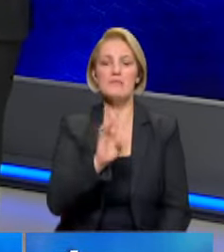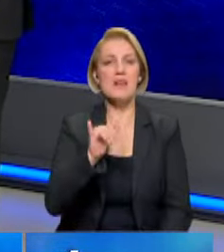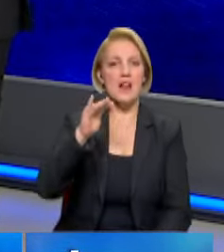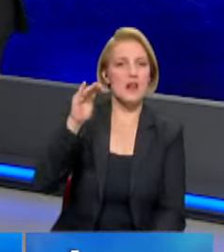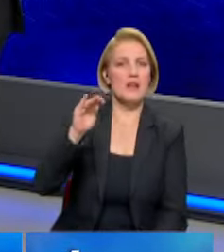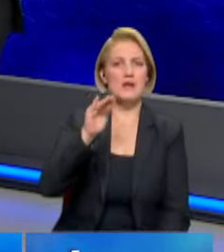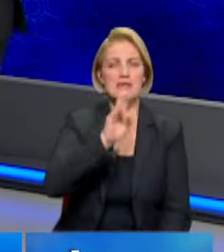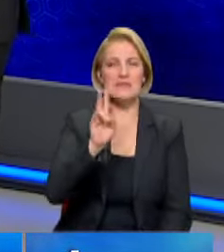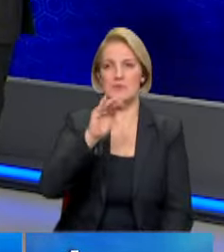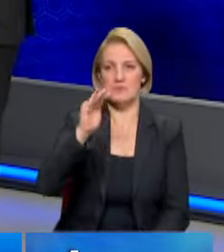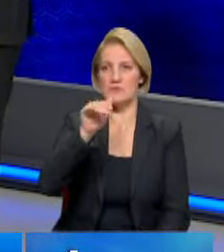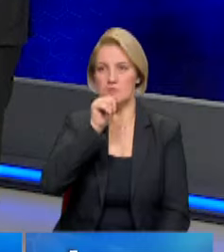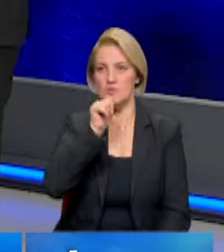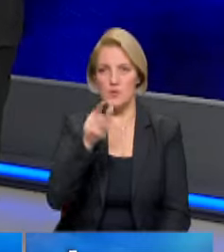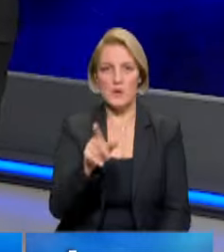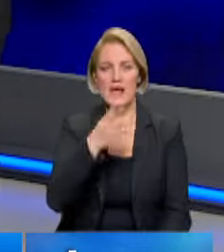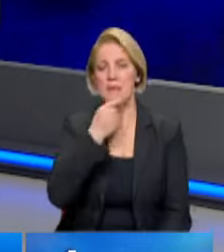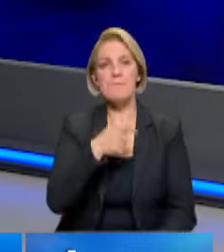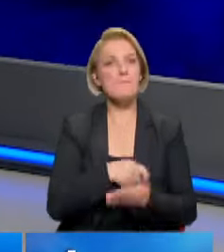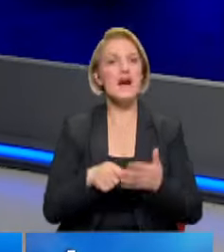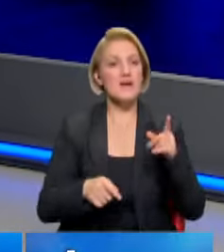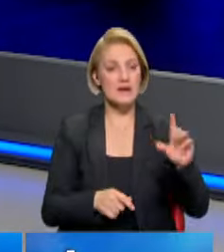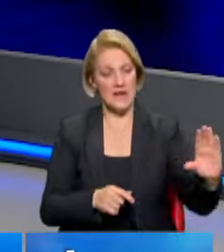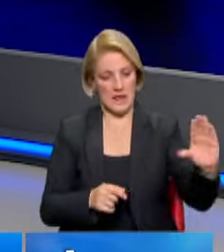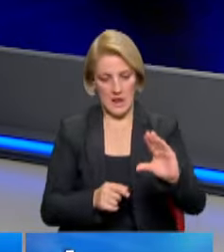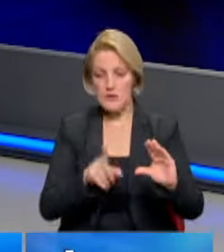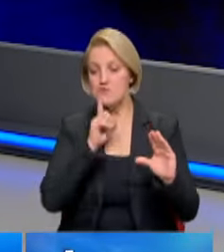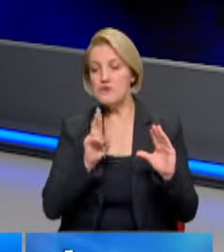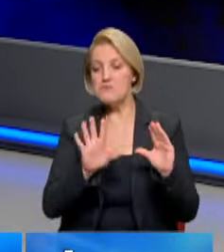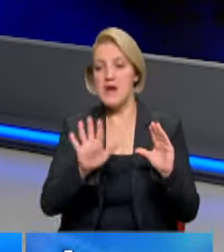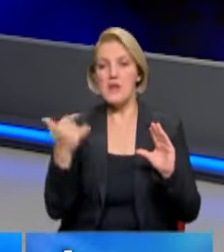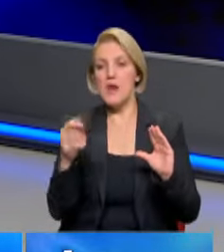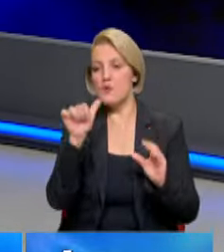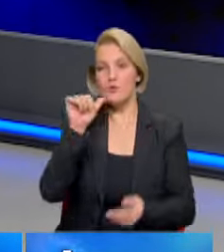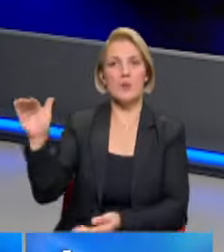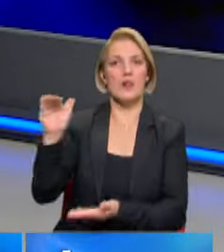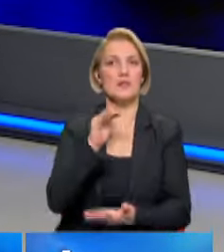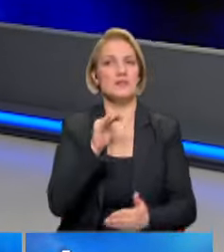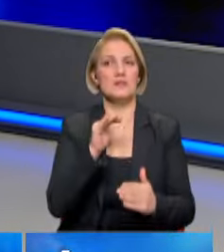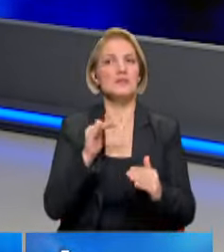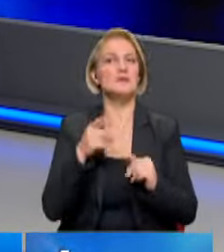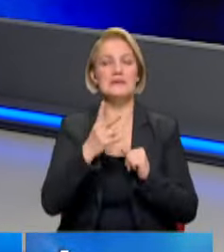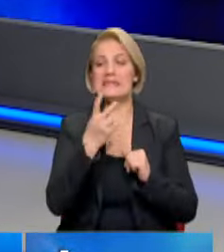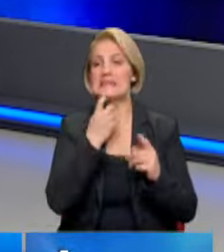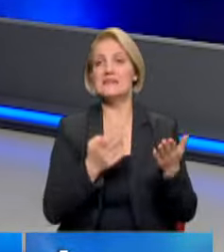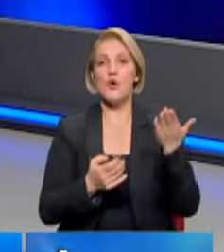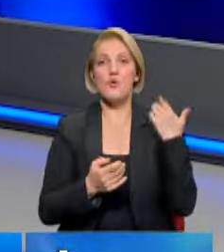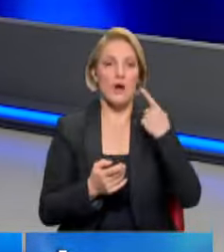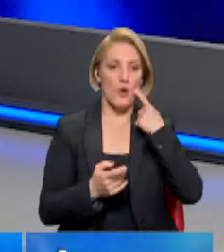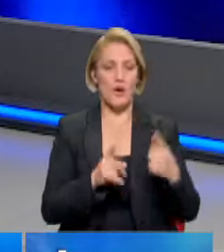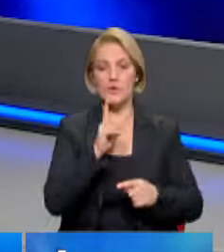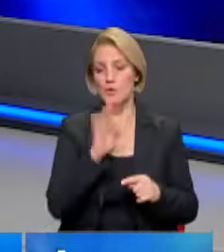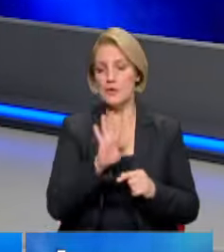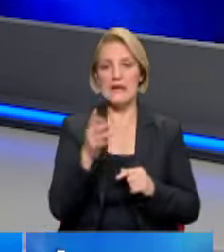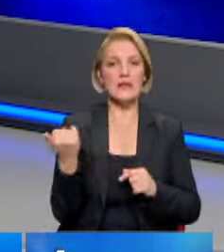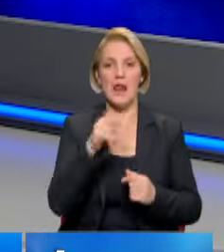lira en düşük emekli maaşıyla ise 125 tane damacana su alınabiliyor. Yani 2 yıl önceye göre 140